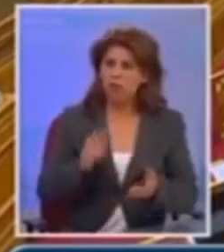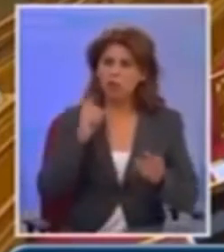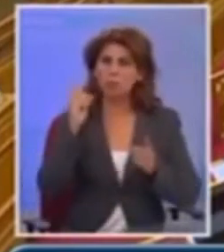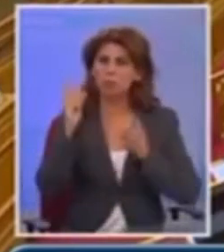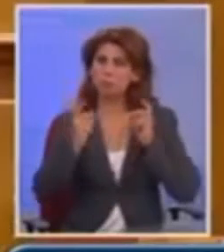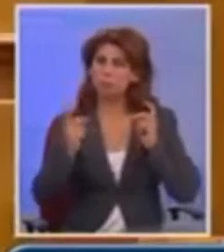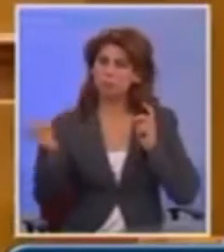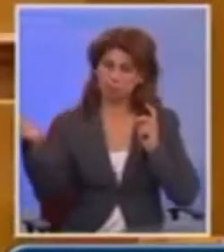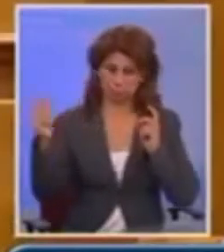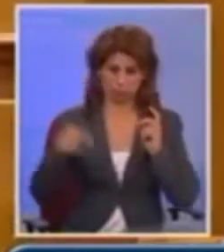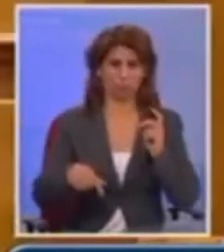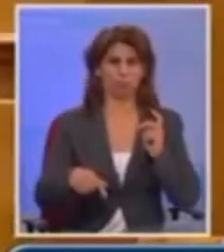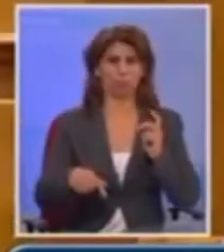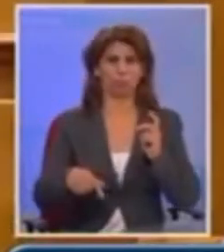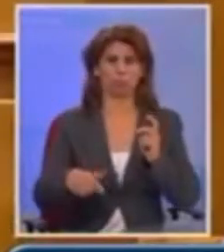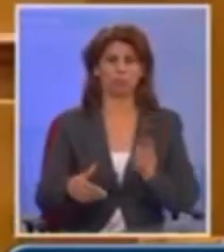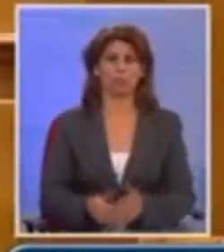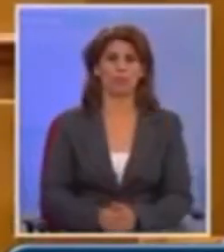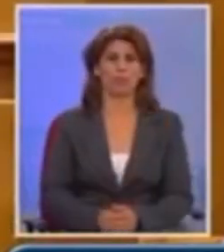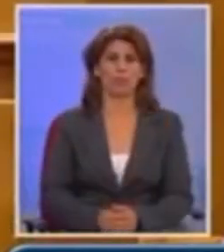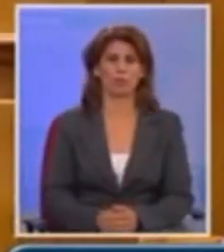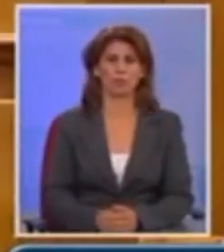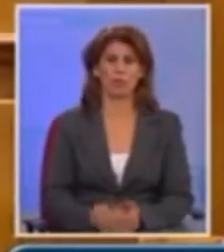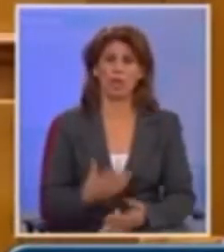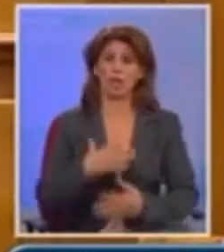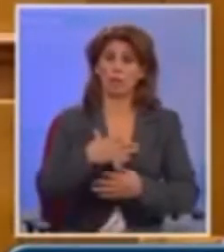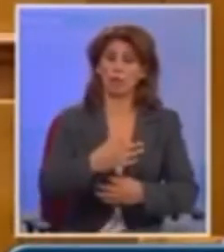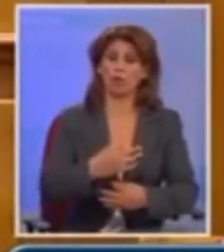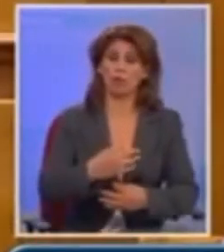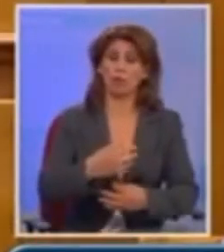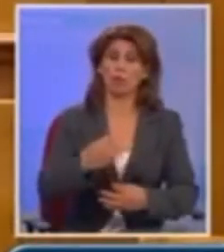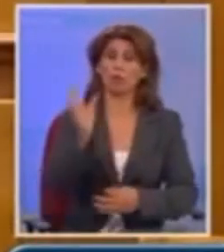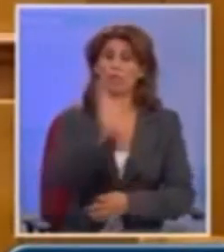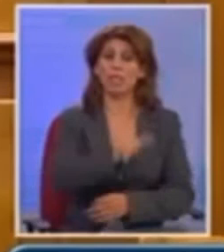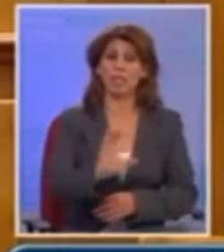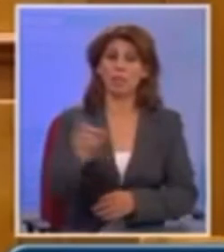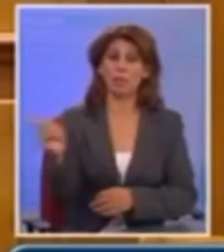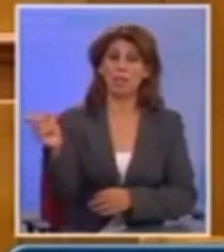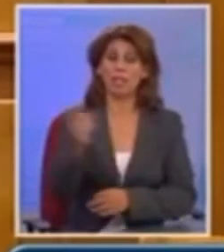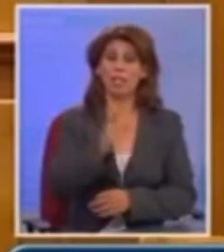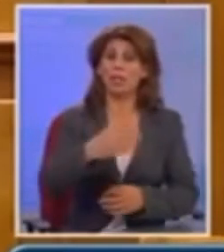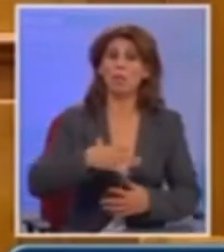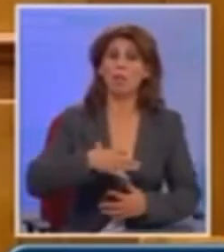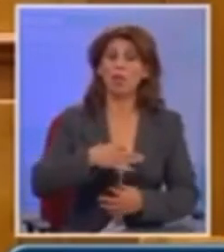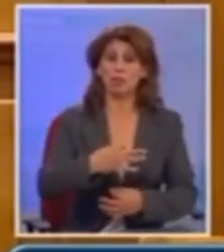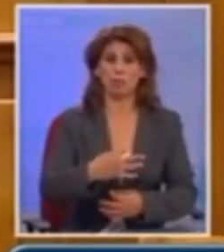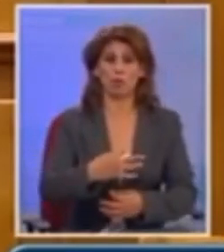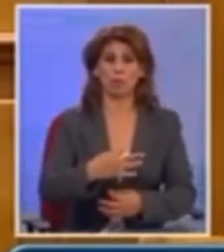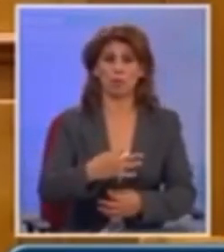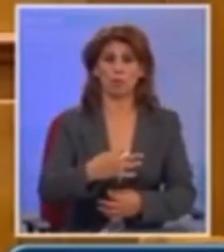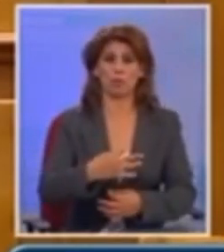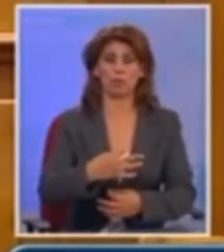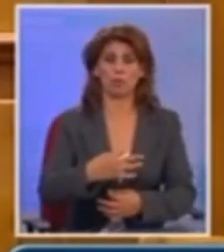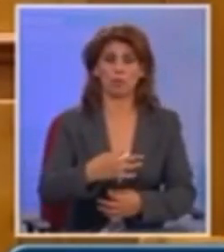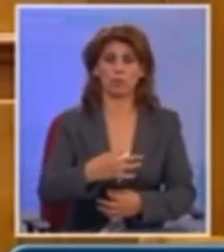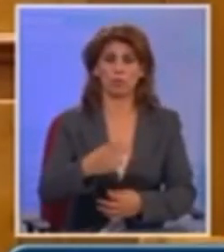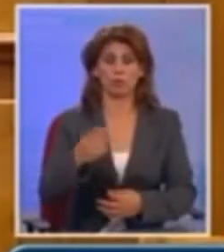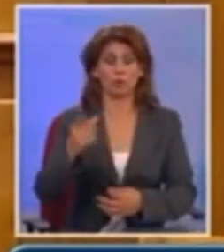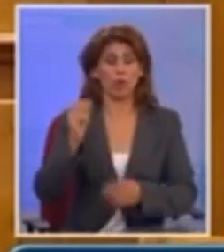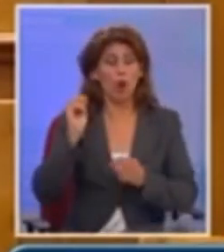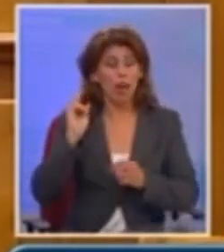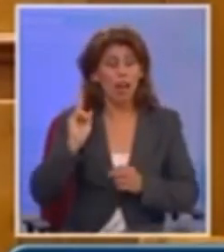εμφανίζονται να πρεσβεύουν την Ευρώπη εκείνοι που αντιπροσωπεύουν τον εφιάλτη